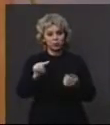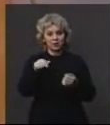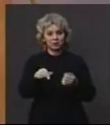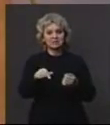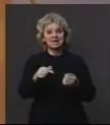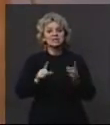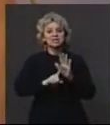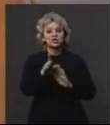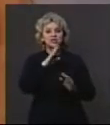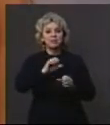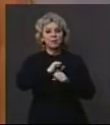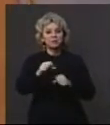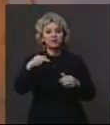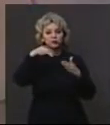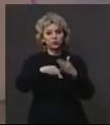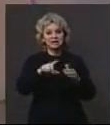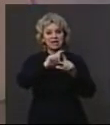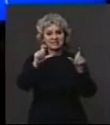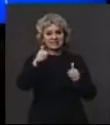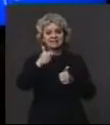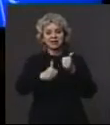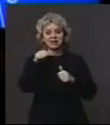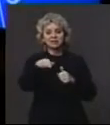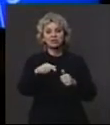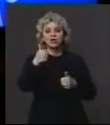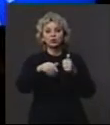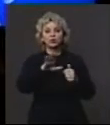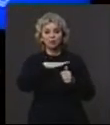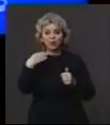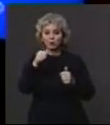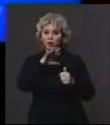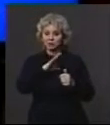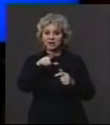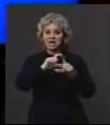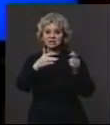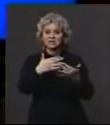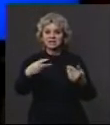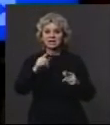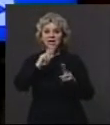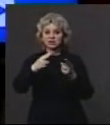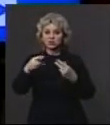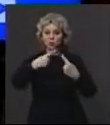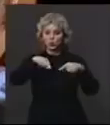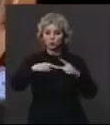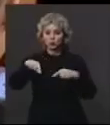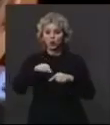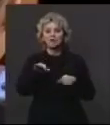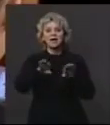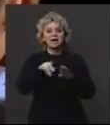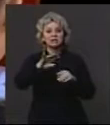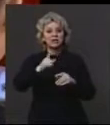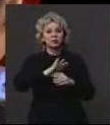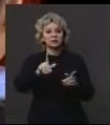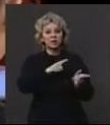получалось. Сначала девочки победили на внутренних лицейских соревнованиях. Конкурентов было много. В лицее несколько танцевальных кружков. Когда ребенок